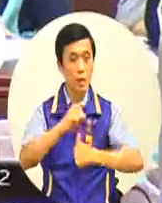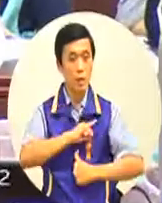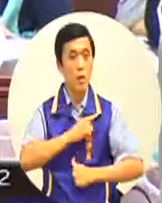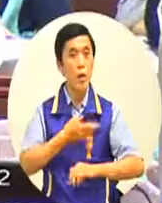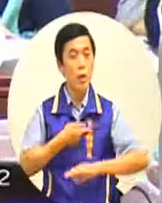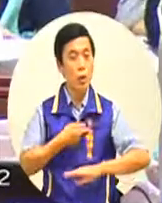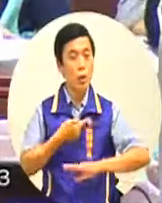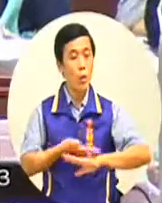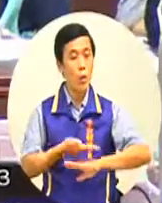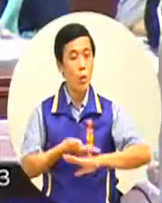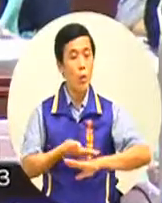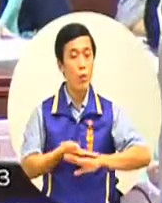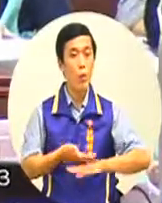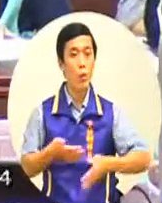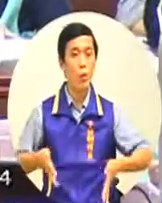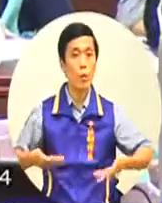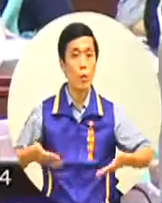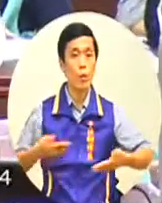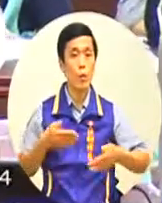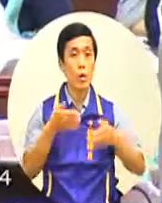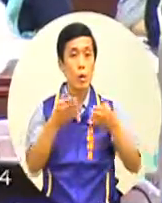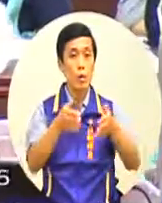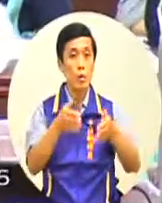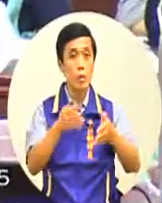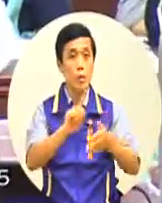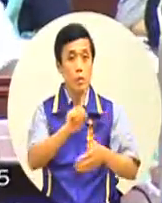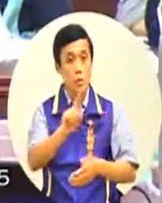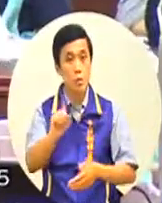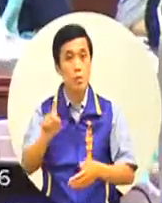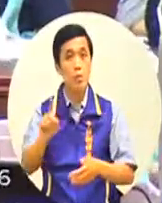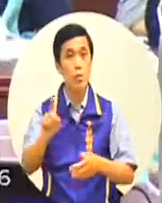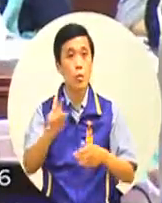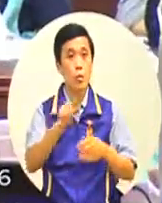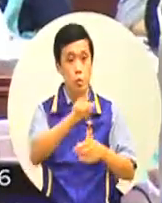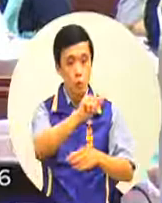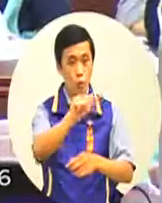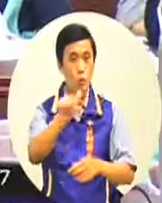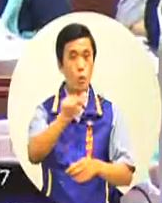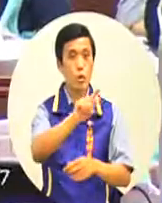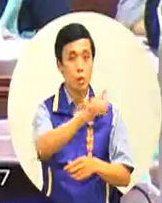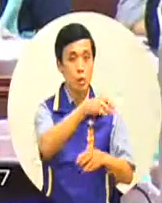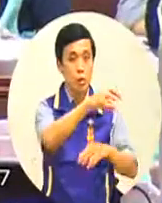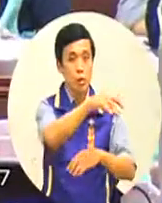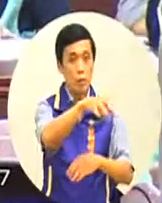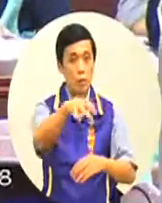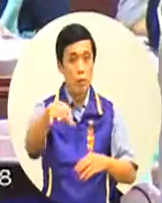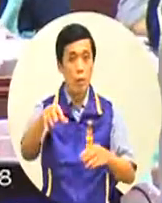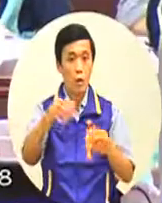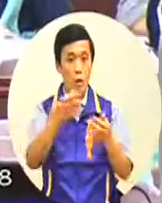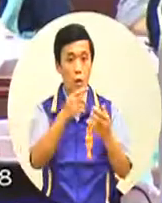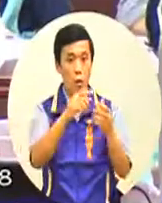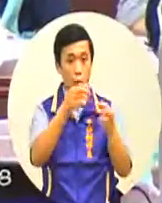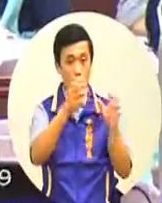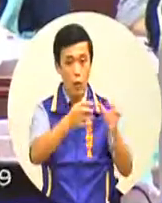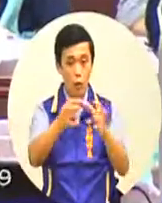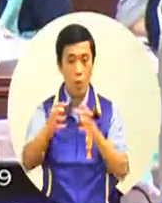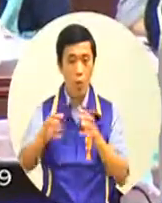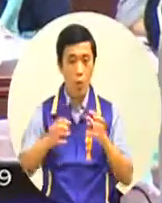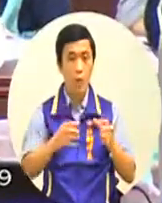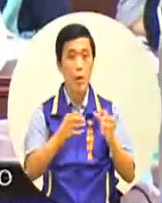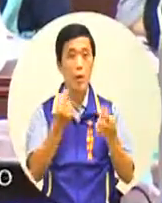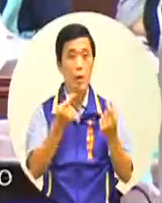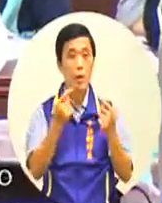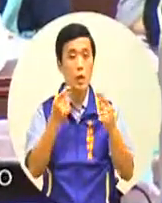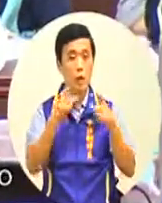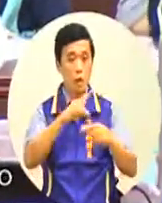会把一些冰冷的一个设备，尽量会有一些不同的布置，甚至说会放一些个人的照